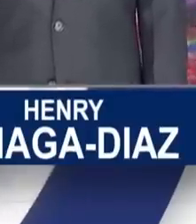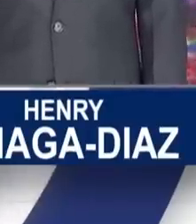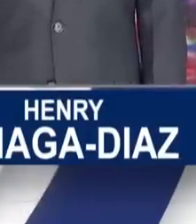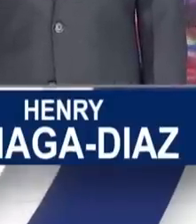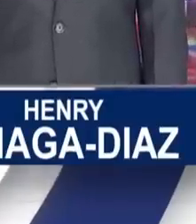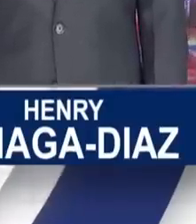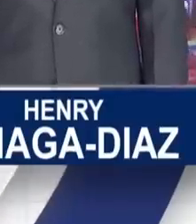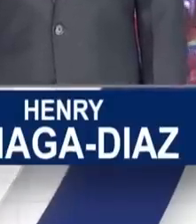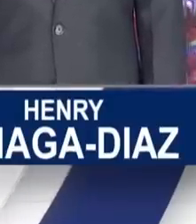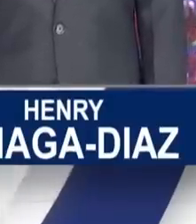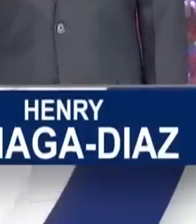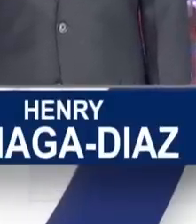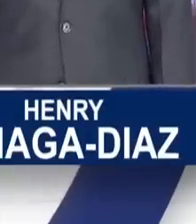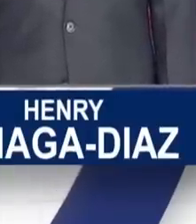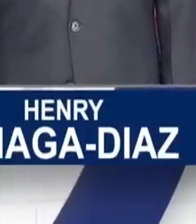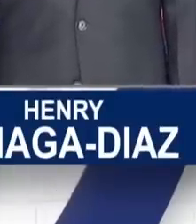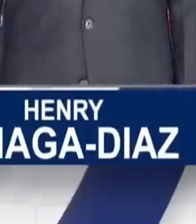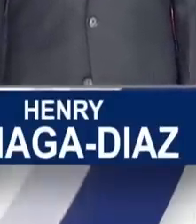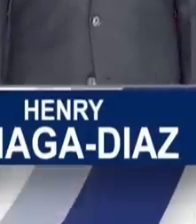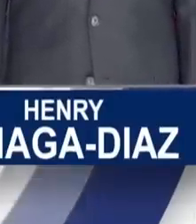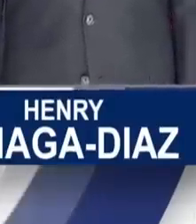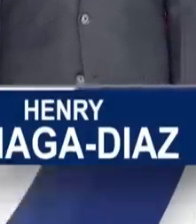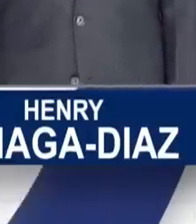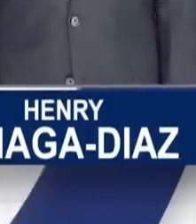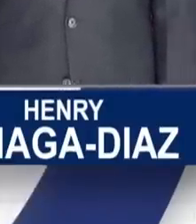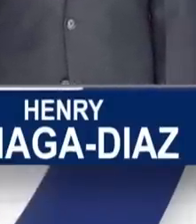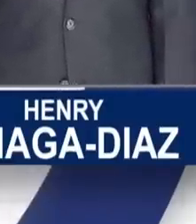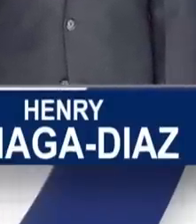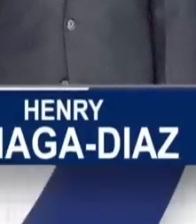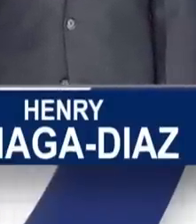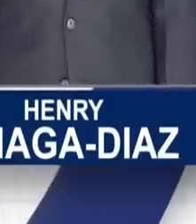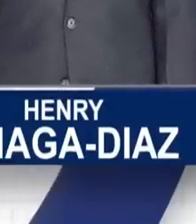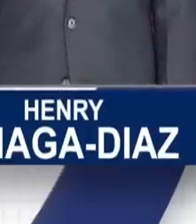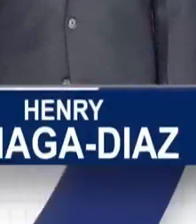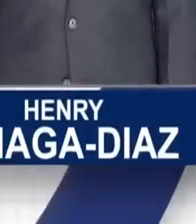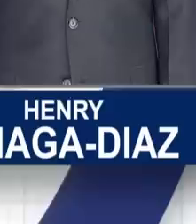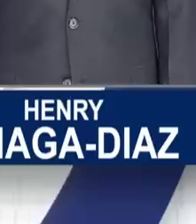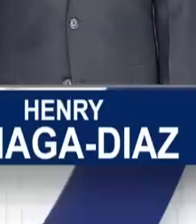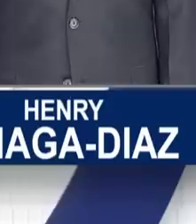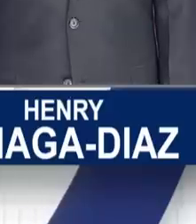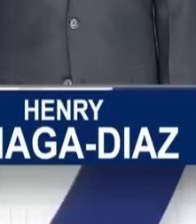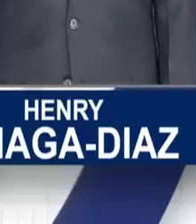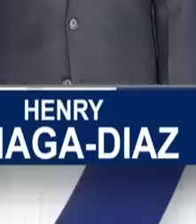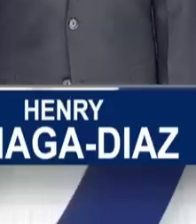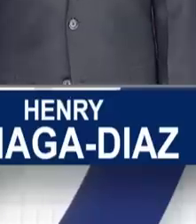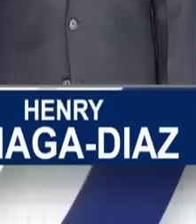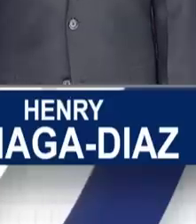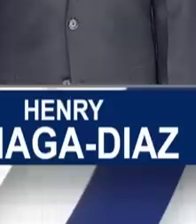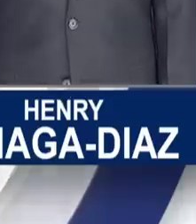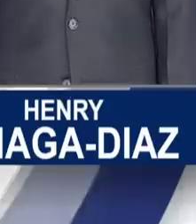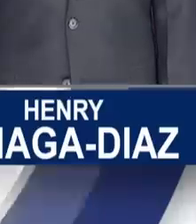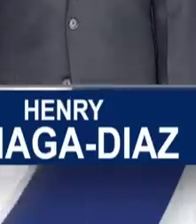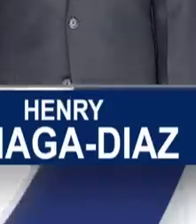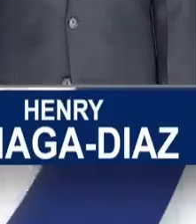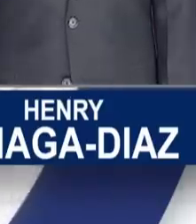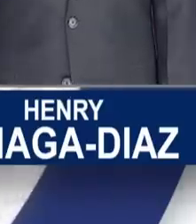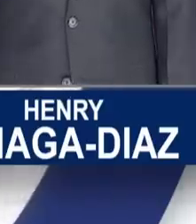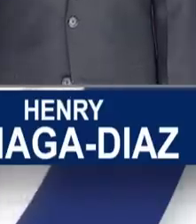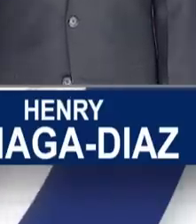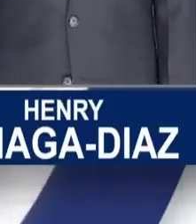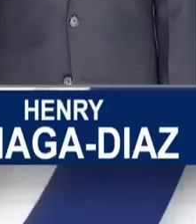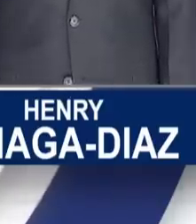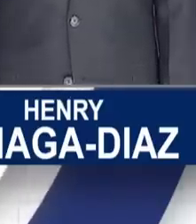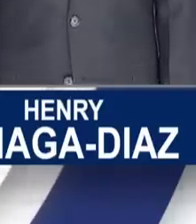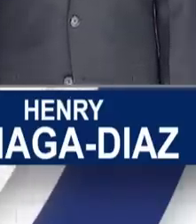Magandang gabi, bayan. Simulan natin ang balitaan sa ilang lugar na hindi mapasok-pasok matapos salantain